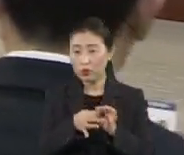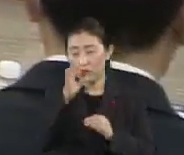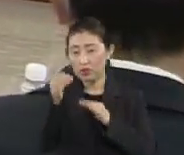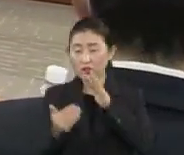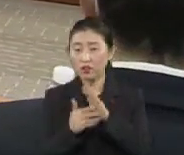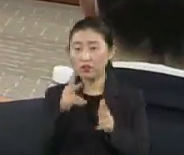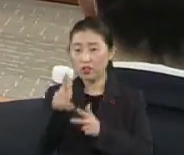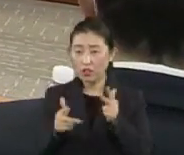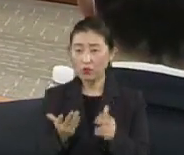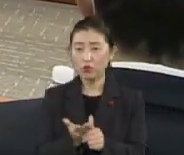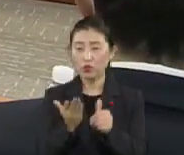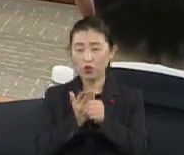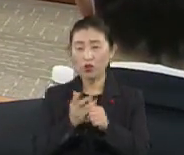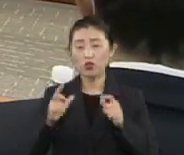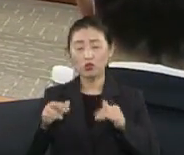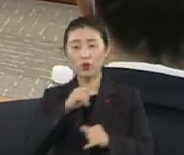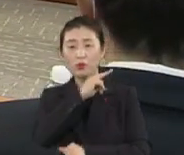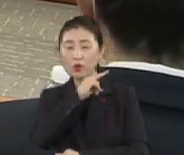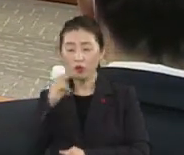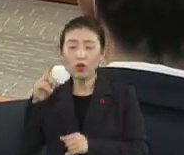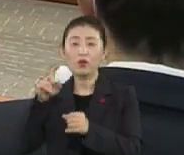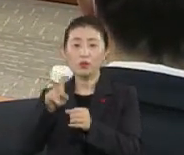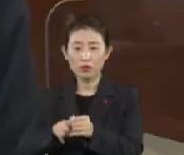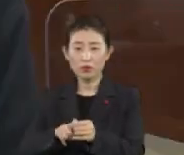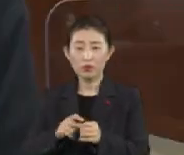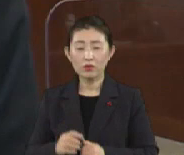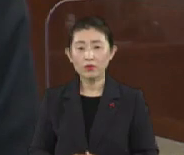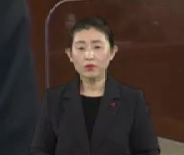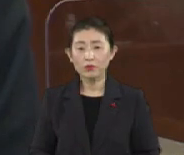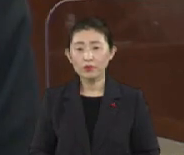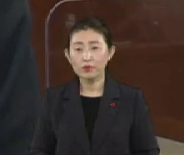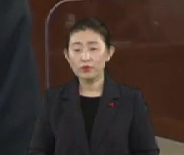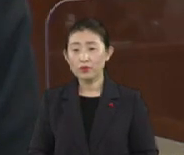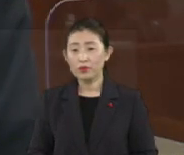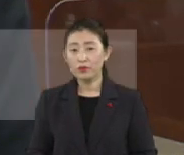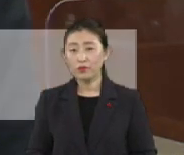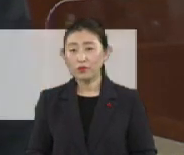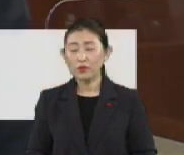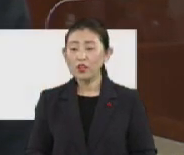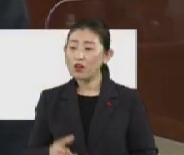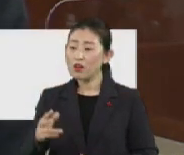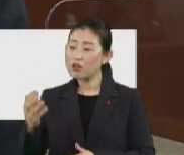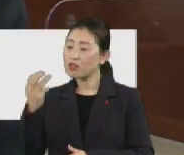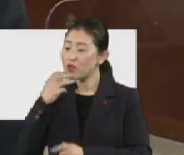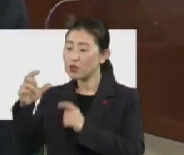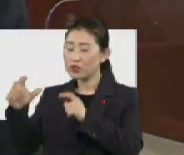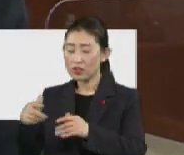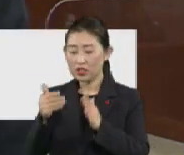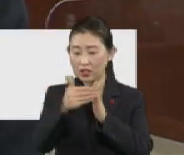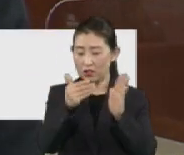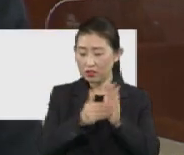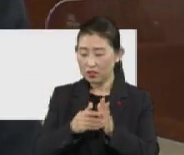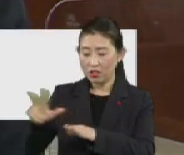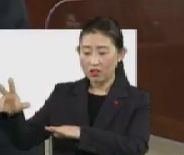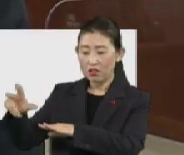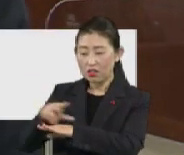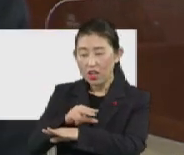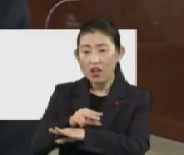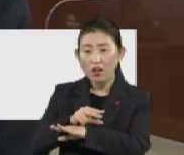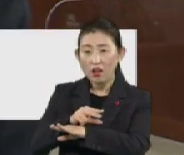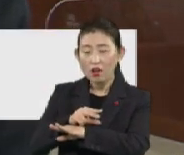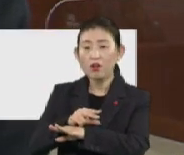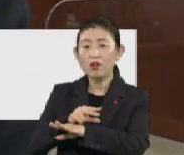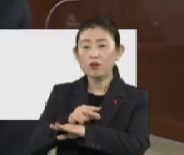산업을 육성하고 주민 편의를 확충한다는 계획입니다. 단순히 수도권 전철이 당진까지 연결된다는 의미뿐만